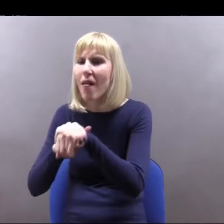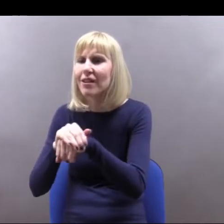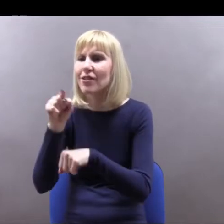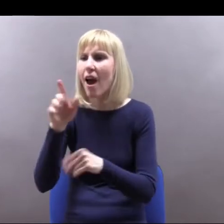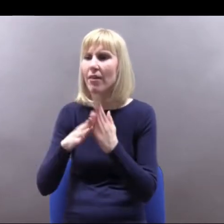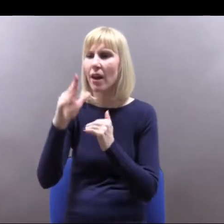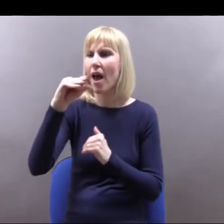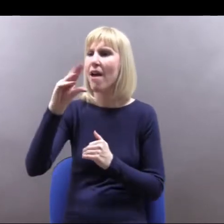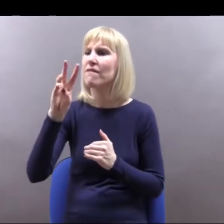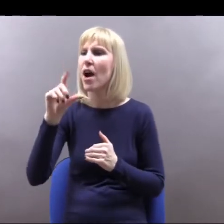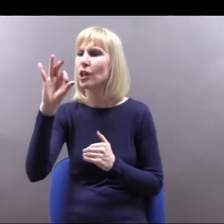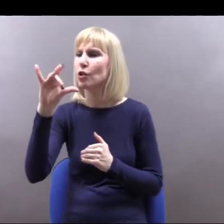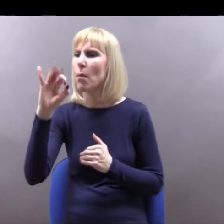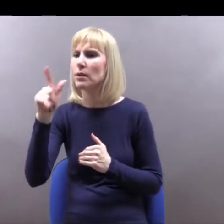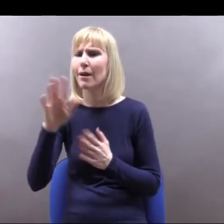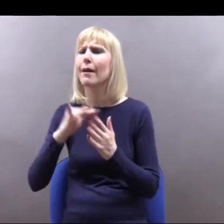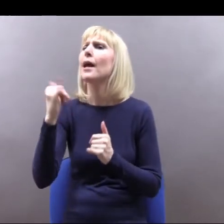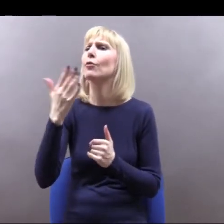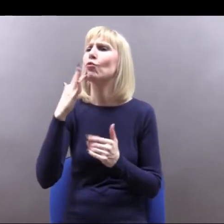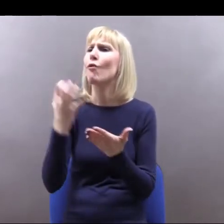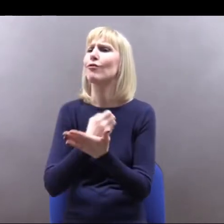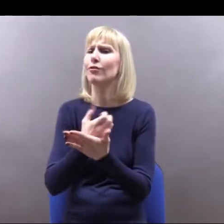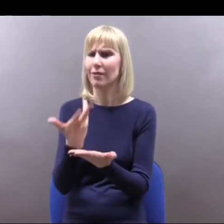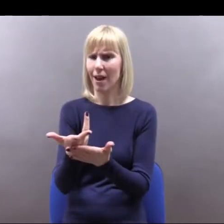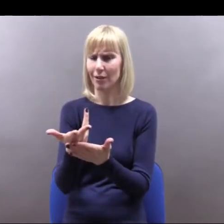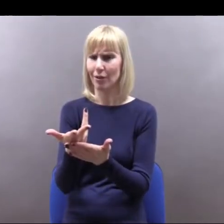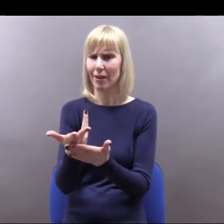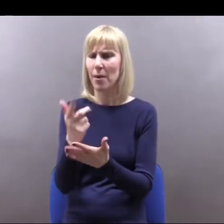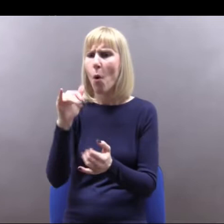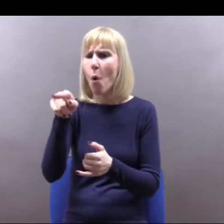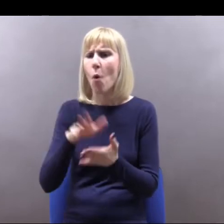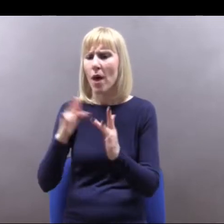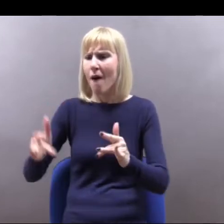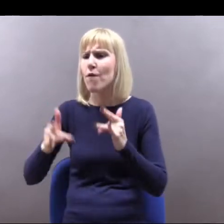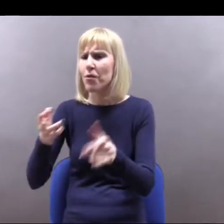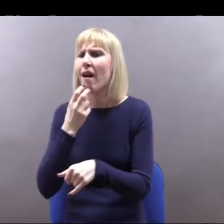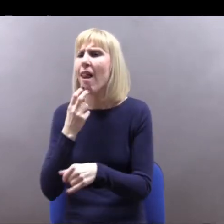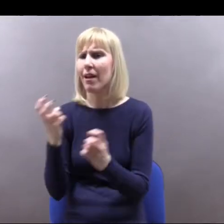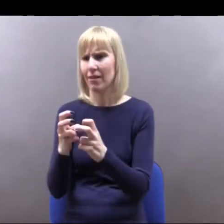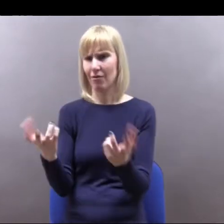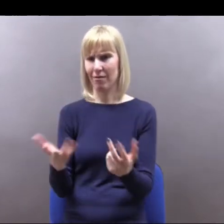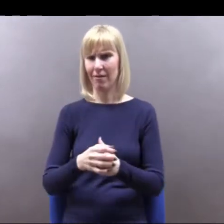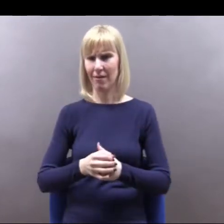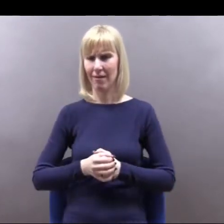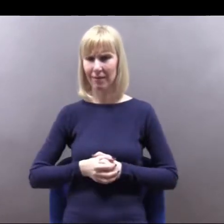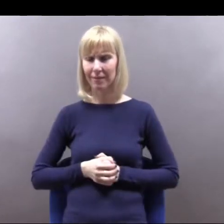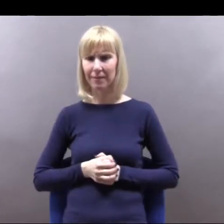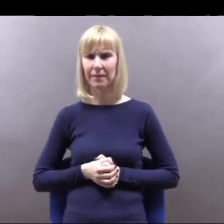Stopczak, jak ona miałaby skorzystać z takiego schodołazu. Tak? To jest kolejna